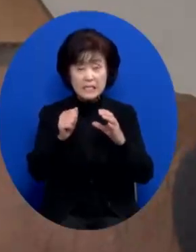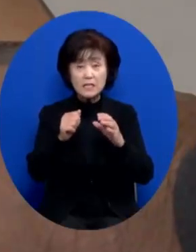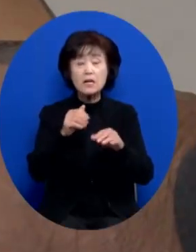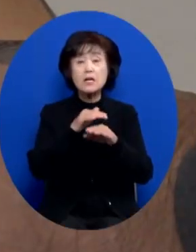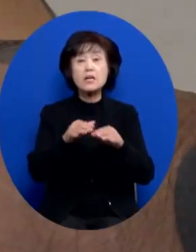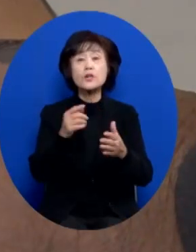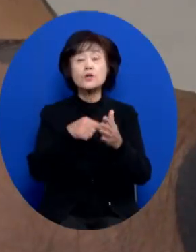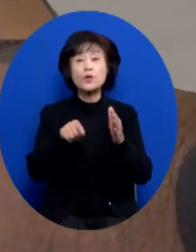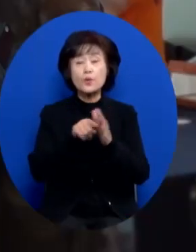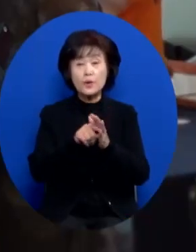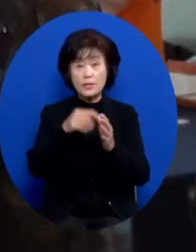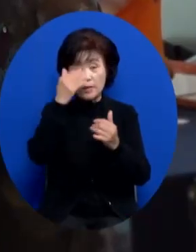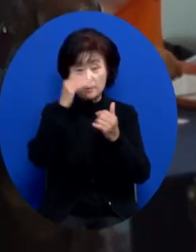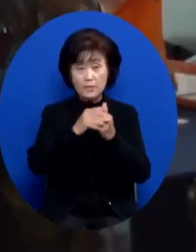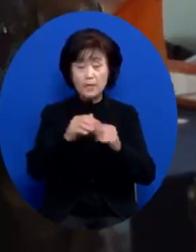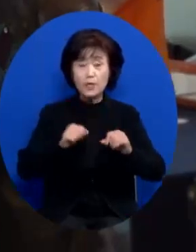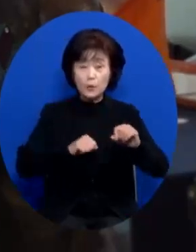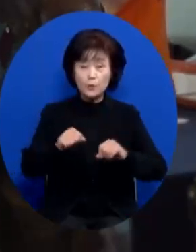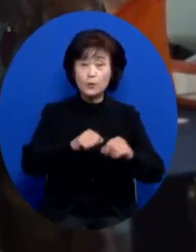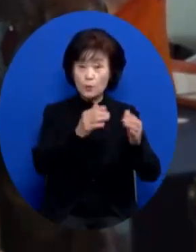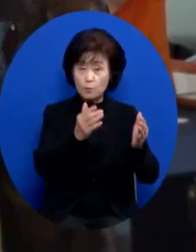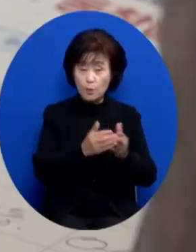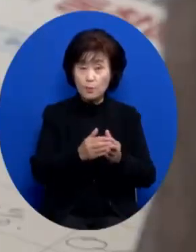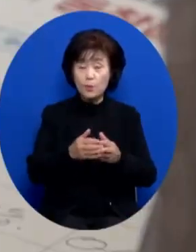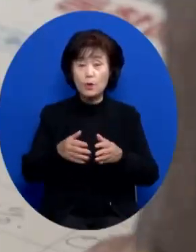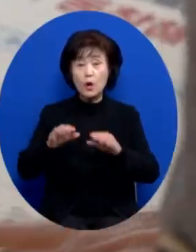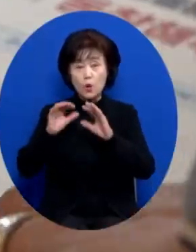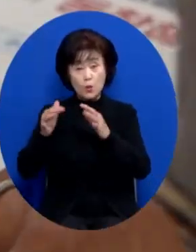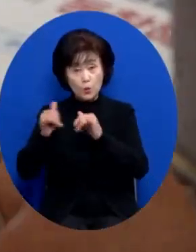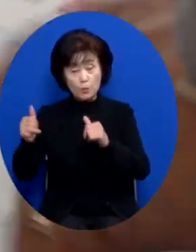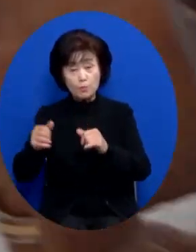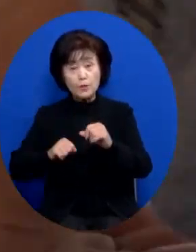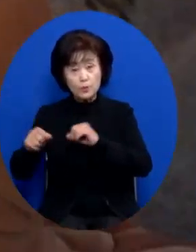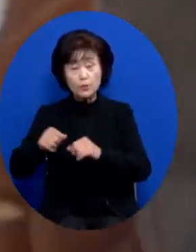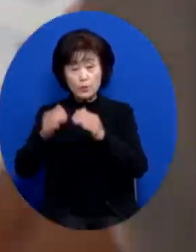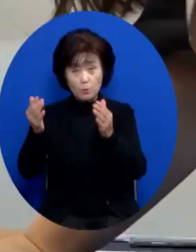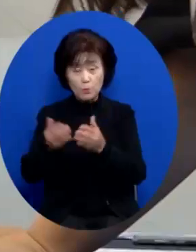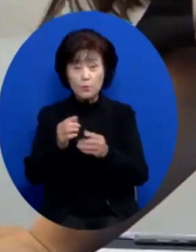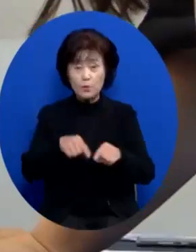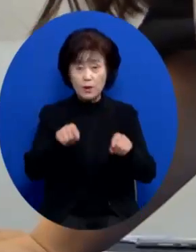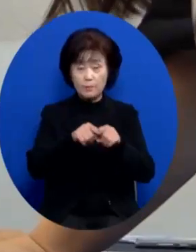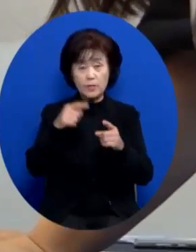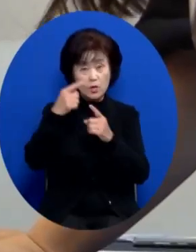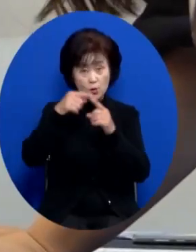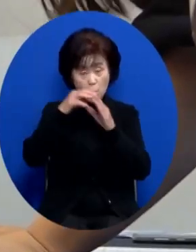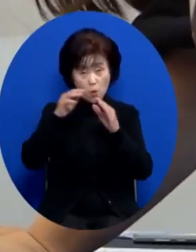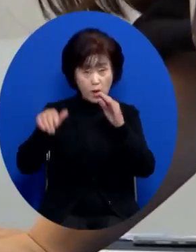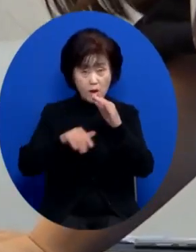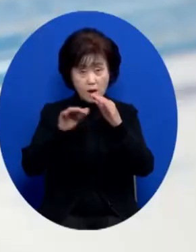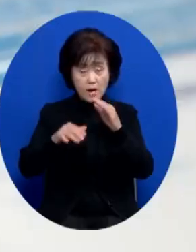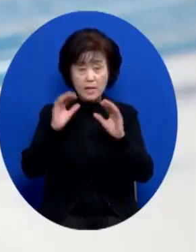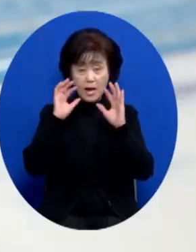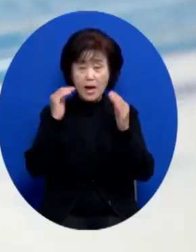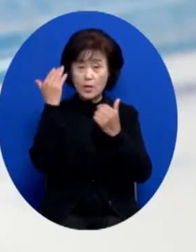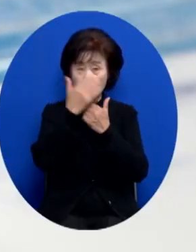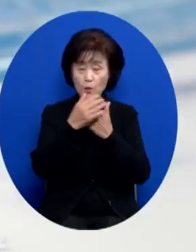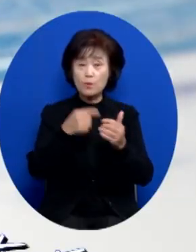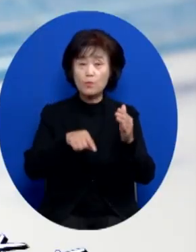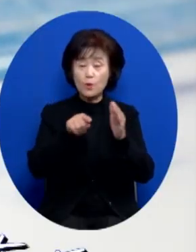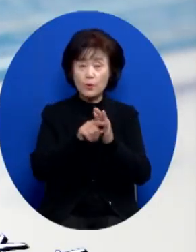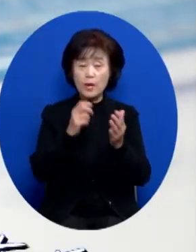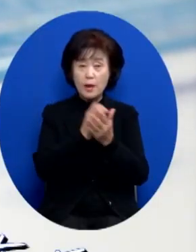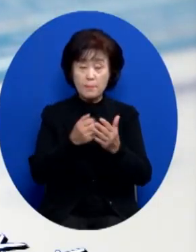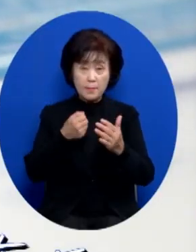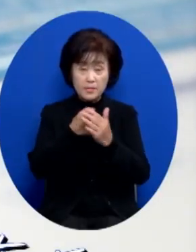CTS 다음 세대 운동본부, 저출생 대체 국민운동본부와 함께 교회 시설 내 아동 돌봄을 위한